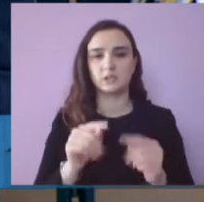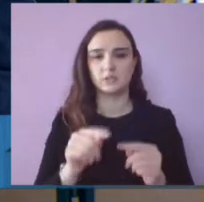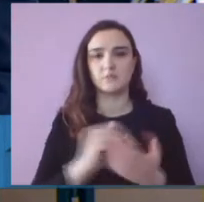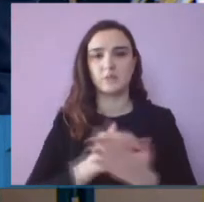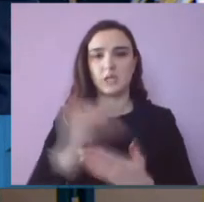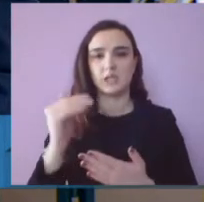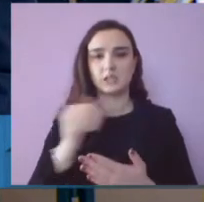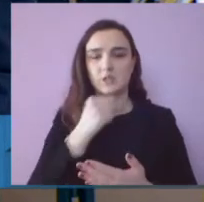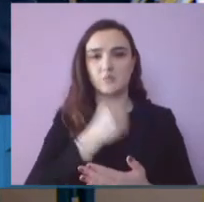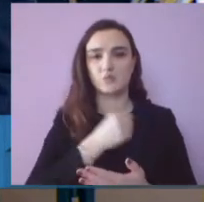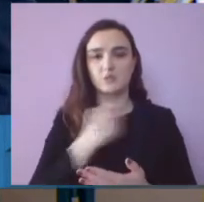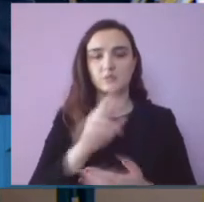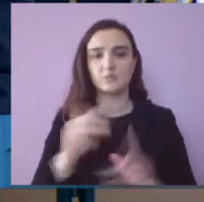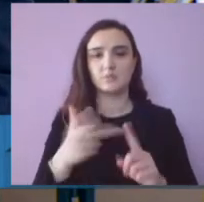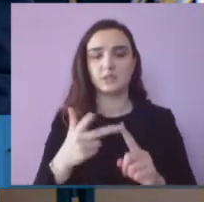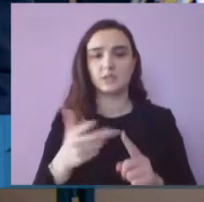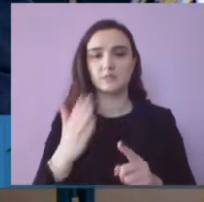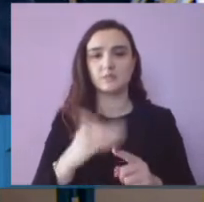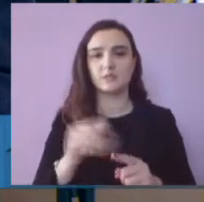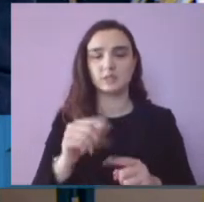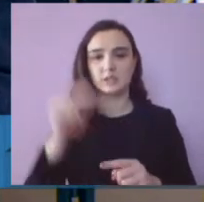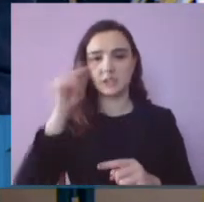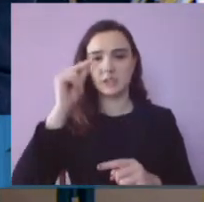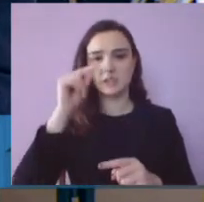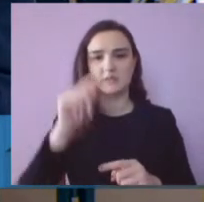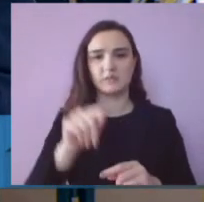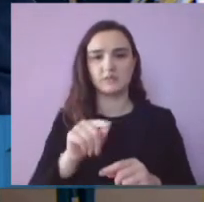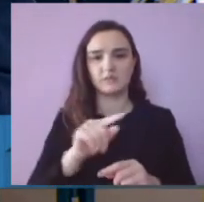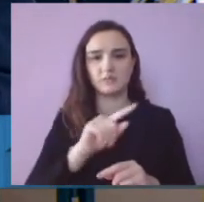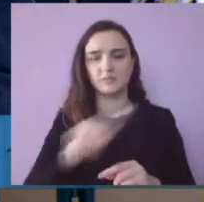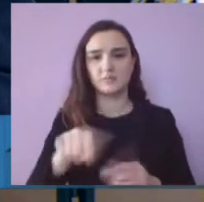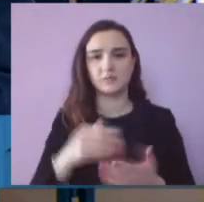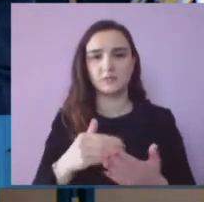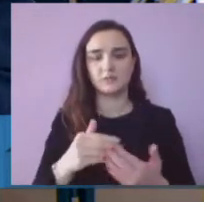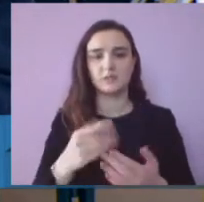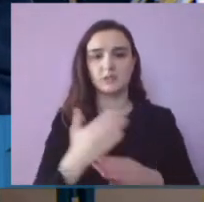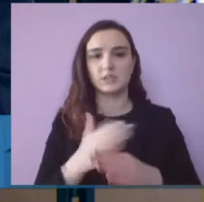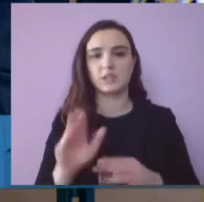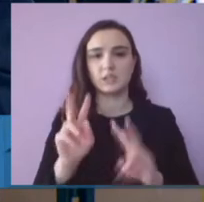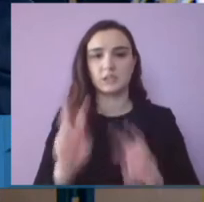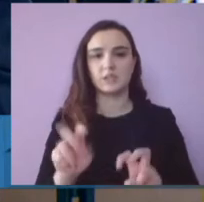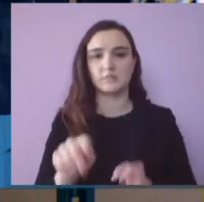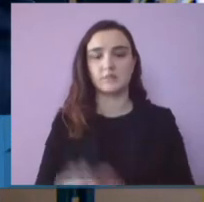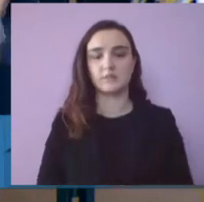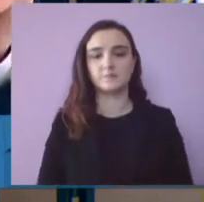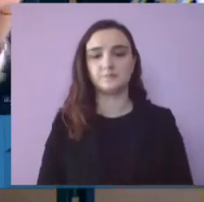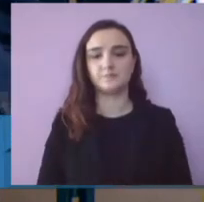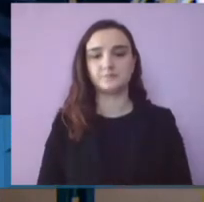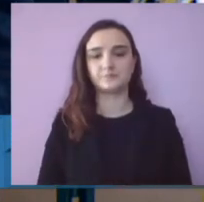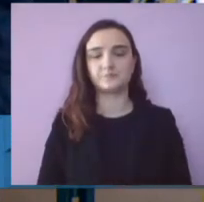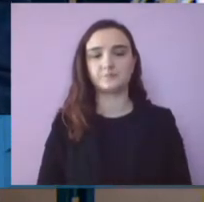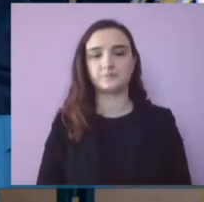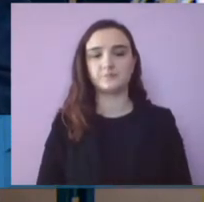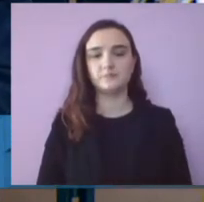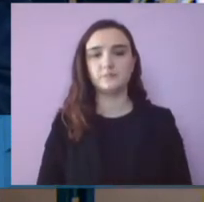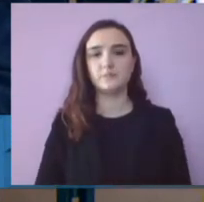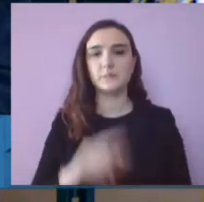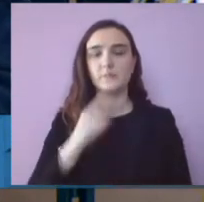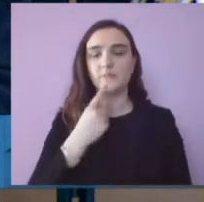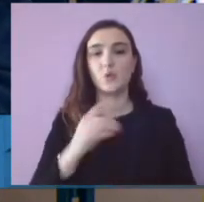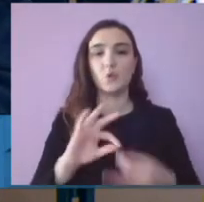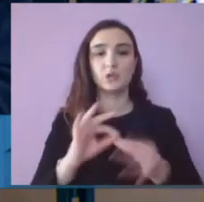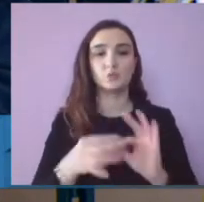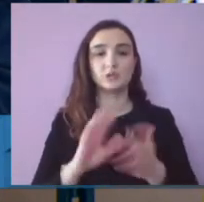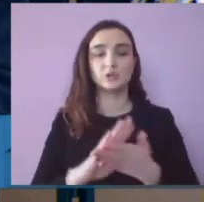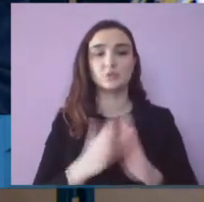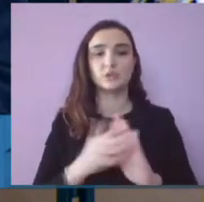მოზრდილისას და მესამე არის დასწავლითი ზეწოლა, ნუ მაგას ცალკე თემა. არ ვიცი ძალიან ძნელი ხამ კონკრეტულ სიტუაციაში რა და